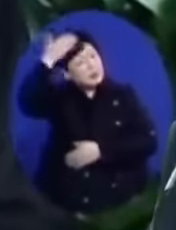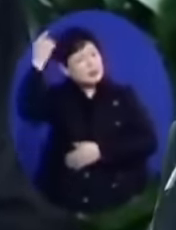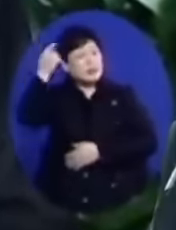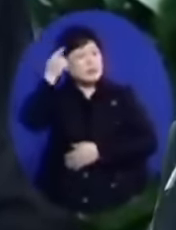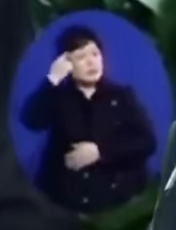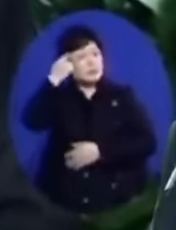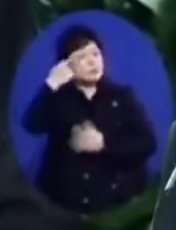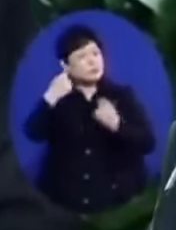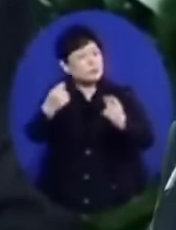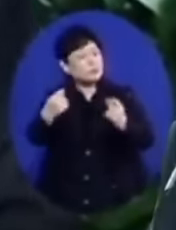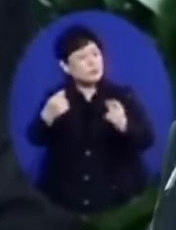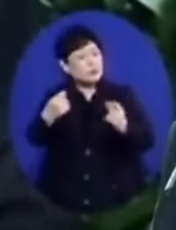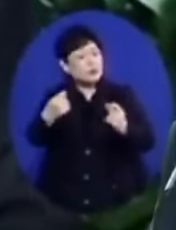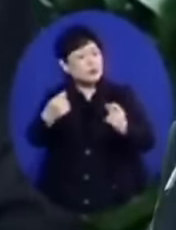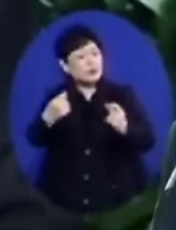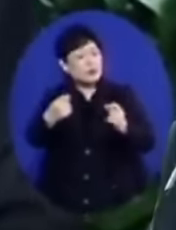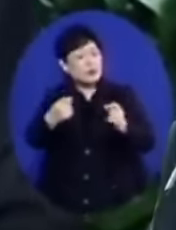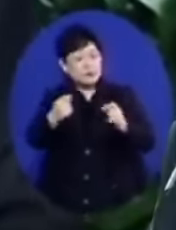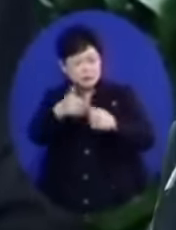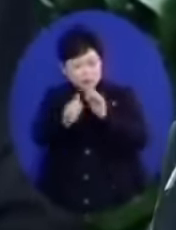있느냐, 성경을 읽고